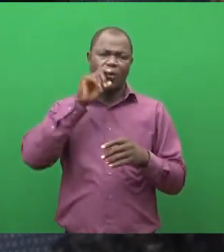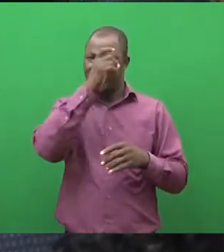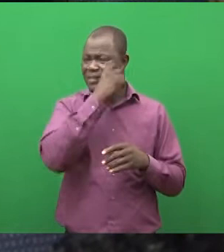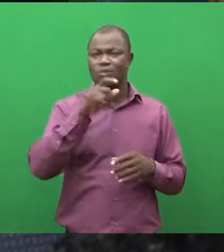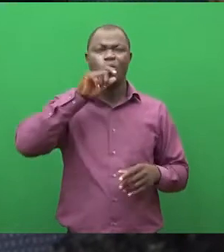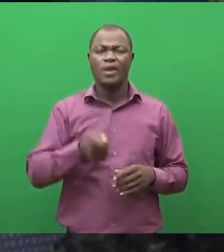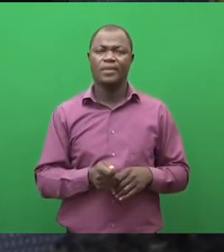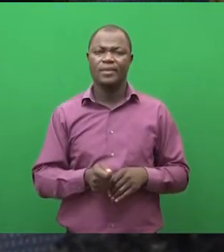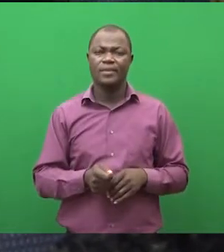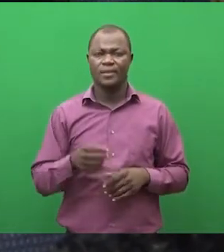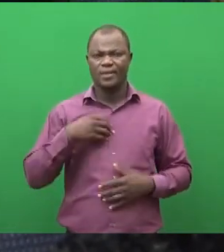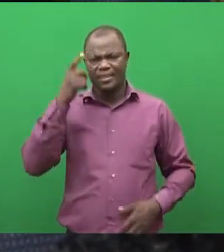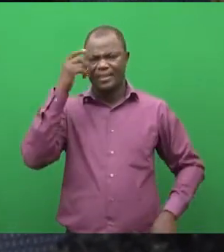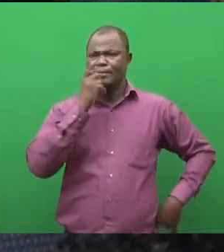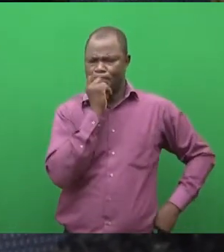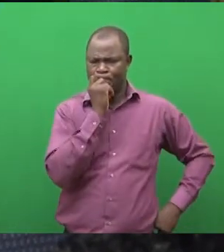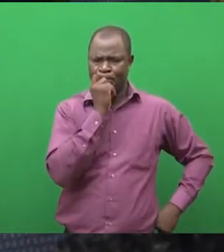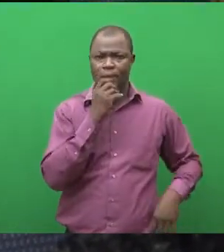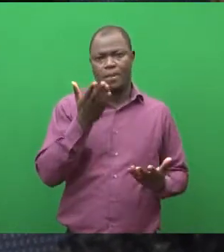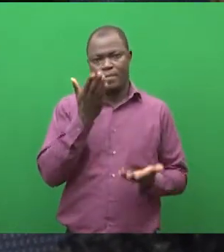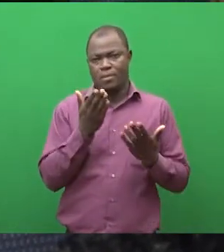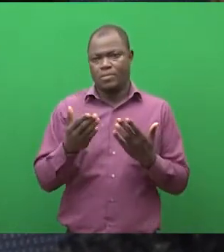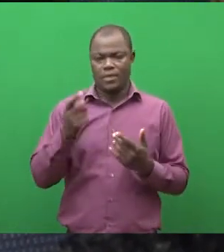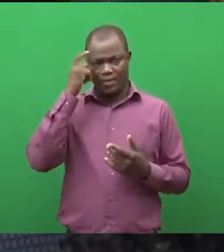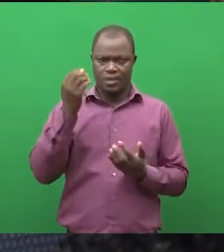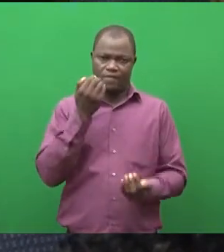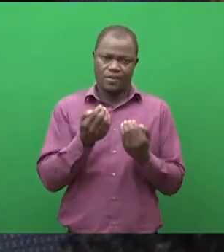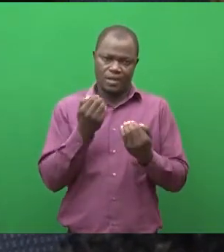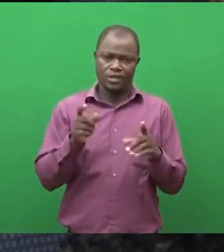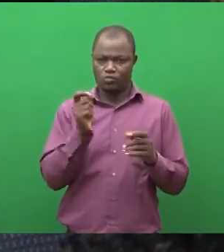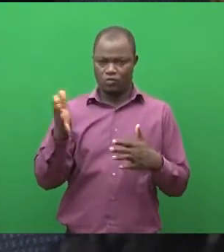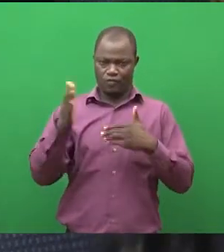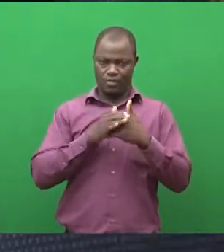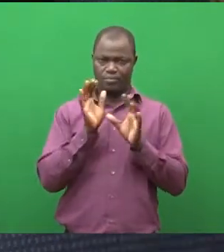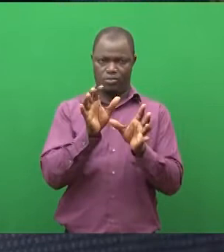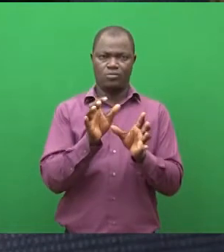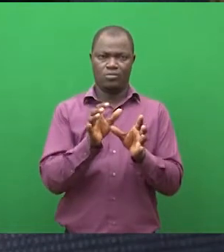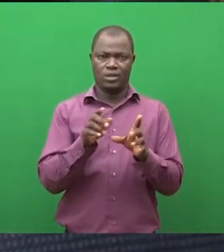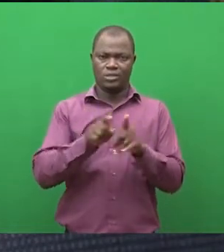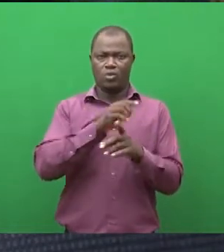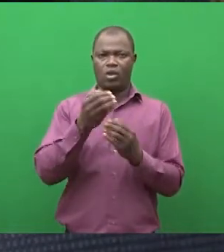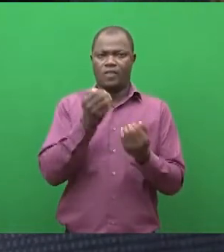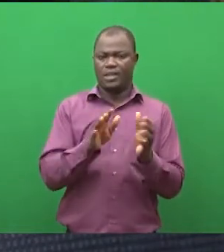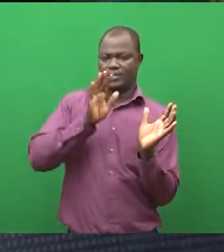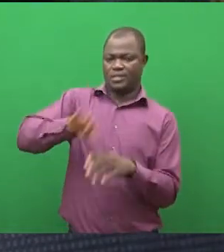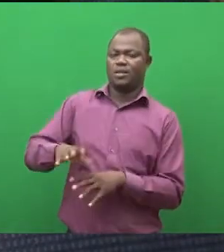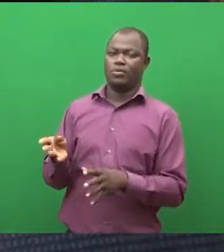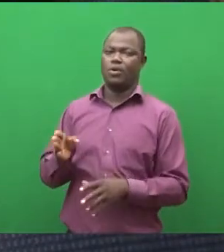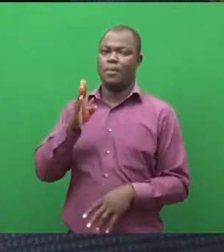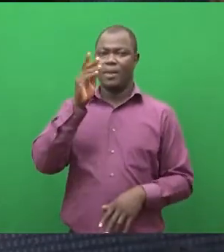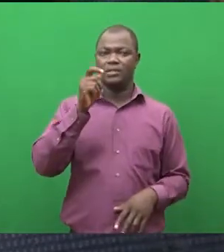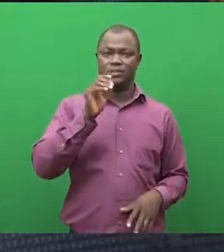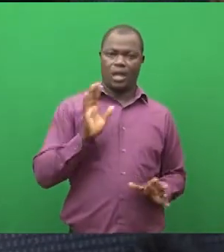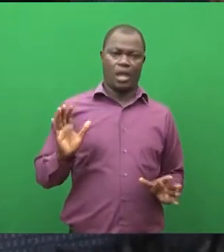kuti pada vanenge vachiitira kuti vana vanenge vavhara zvikoro vagona vekusiyira vana